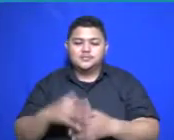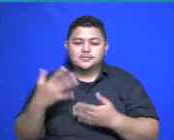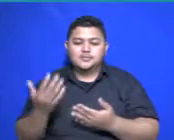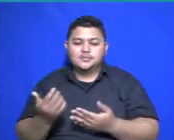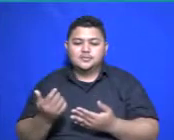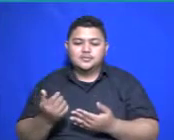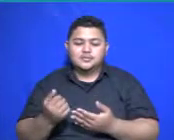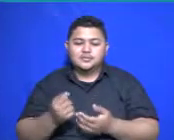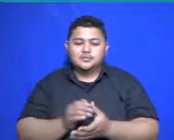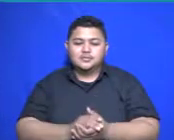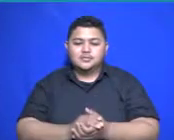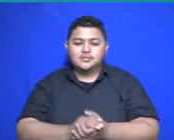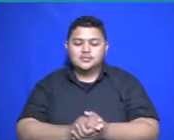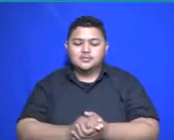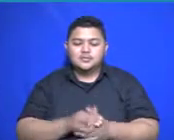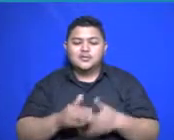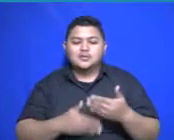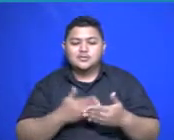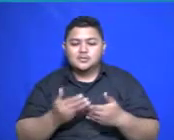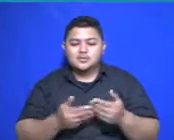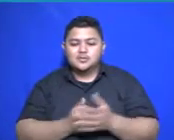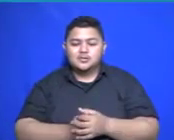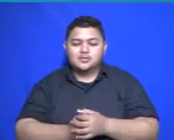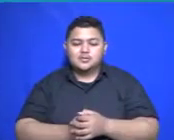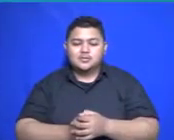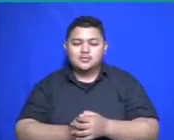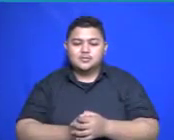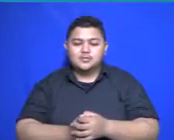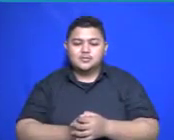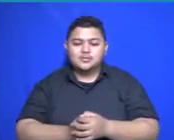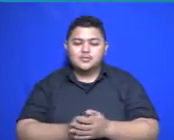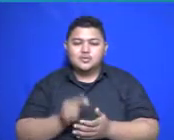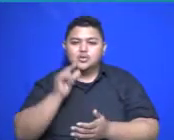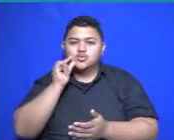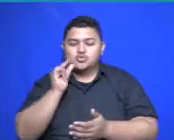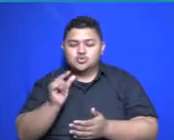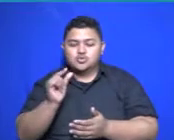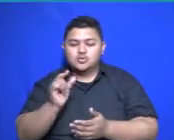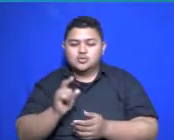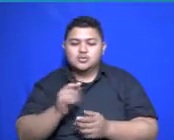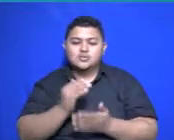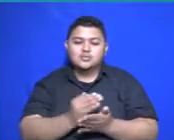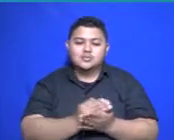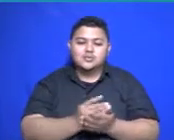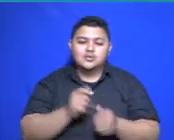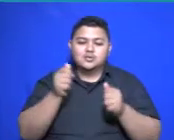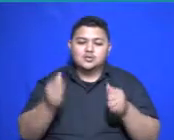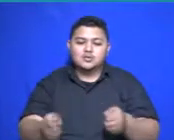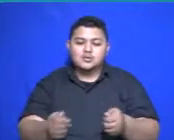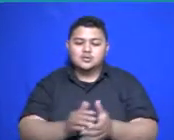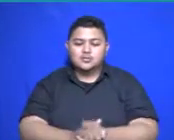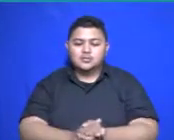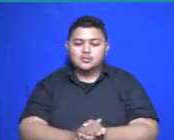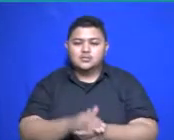mudah-mudahan tidak ada kendala. Tapi secara administrasi, dari catatan kami, dari usulan anggaran yang kami ajukan